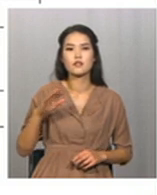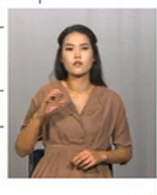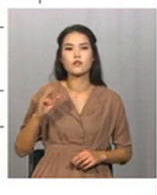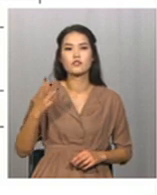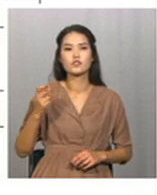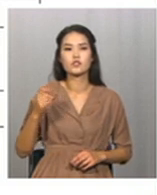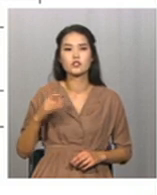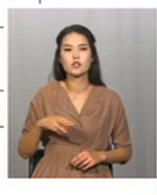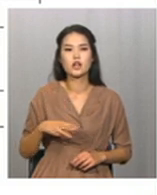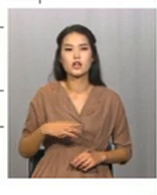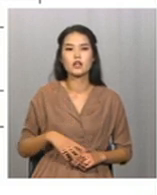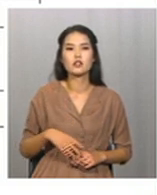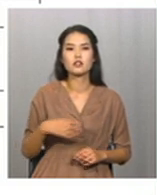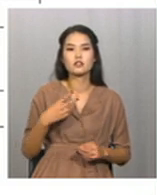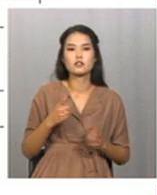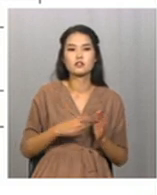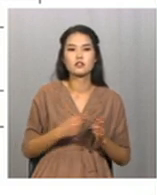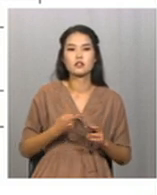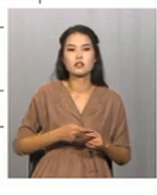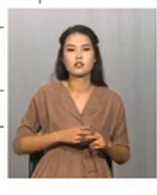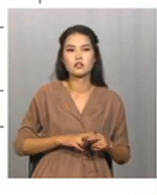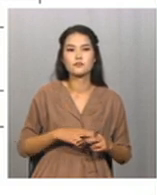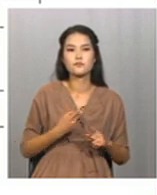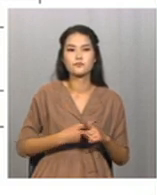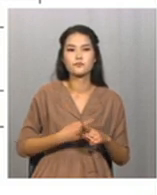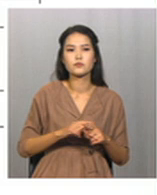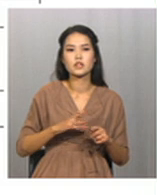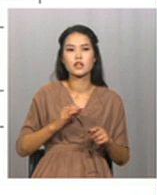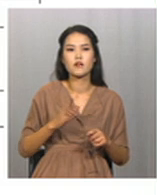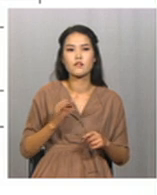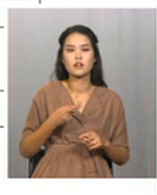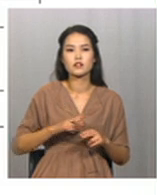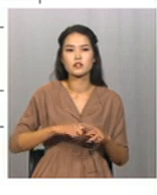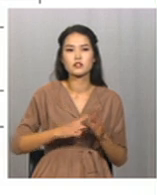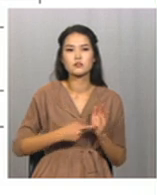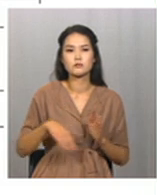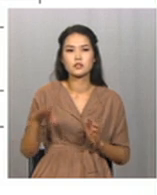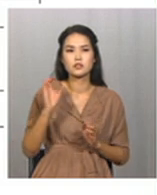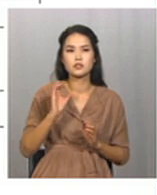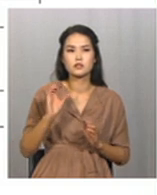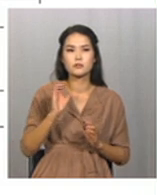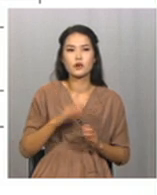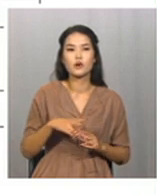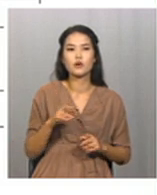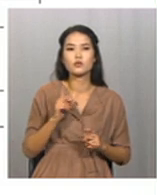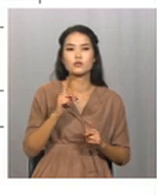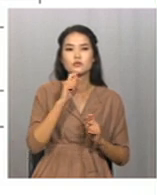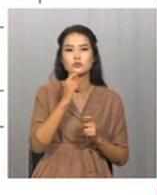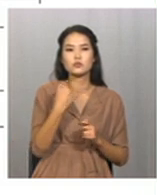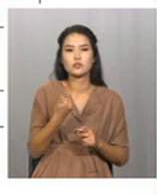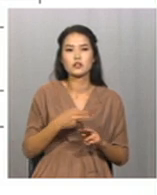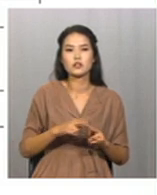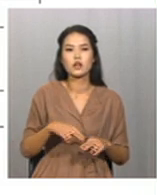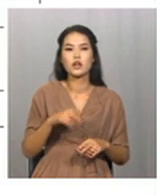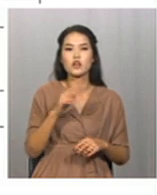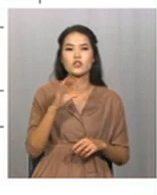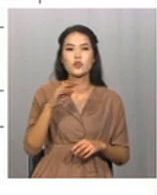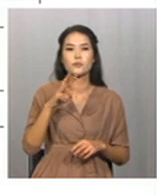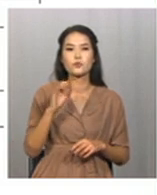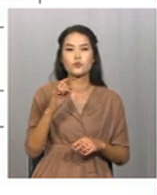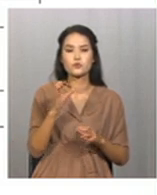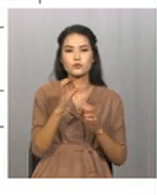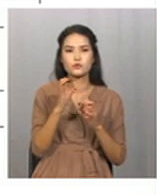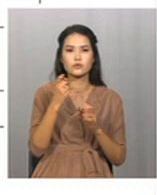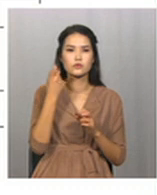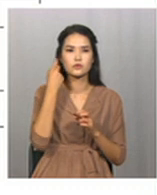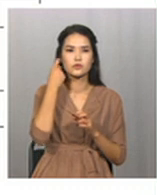Шейн. Именины княгини Веры были 17 сентября. Муж подарил ей жемчужные серьги грушевидной